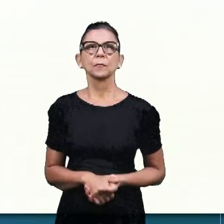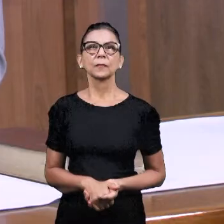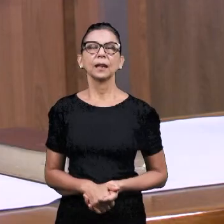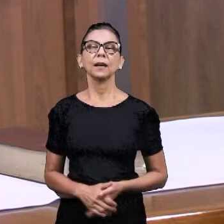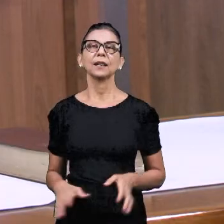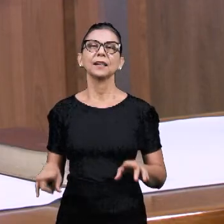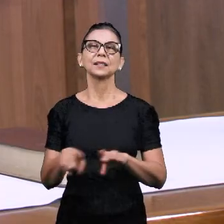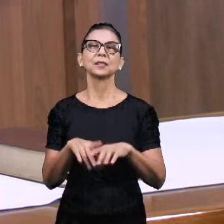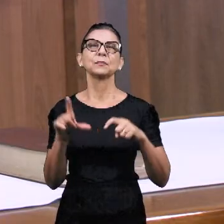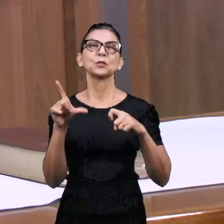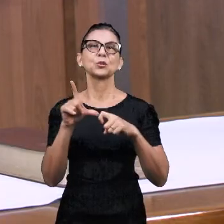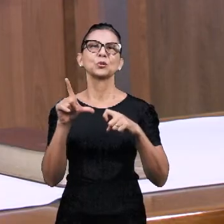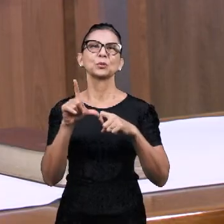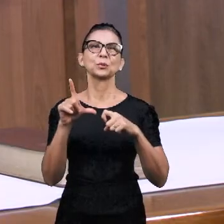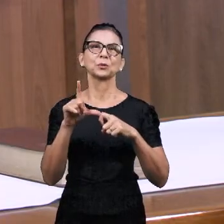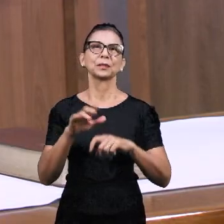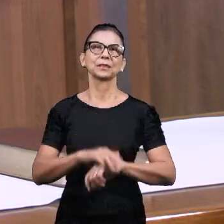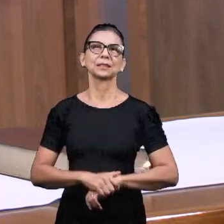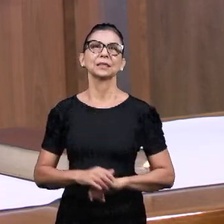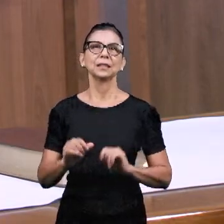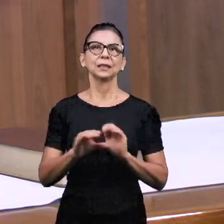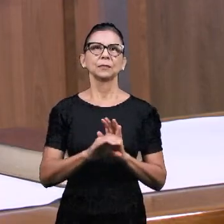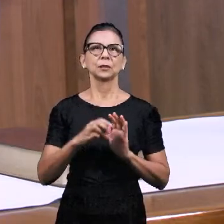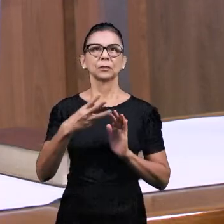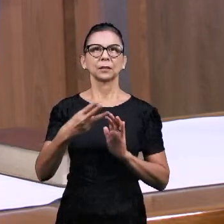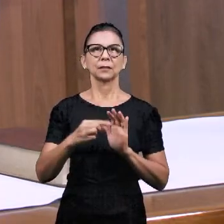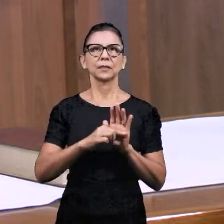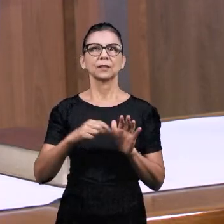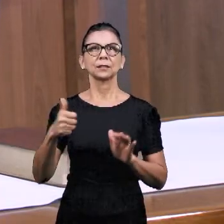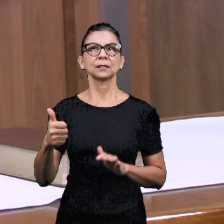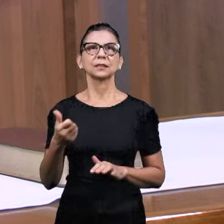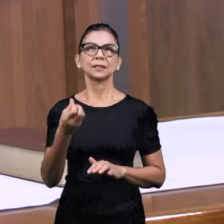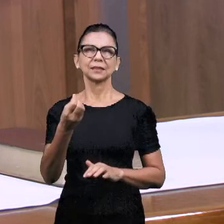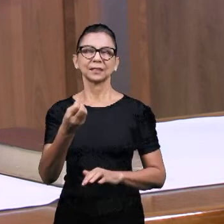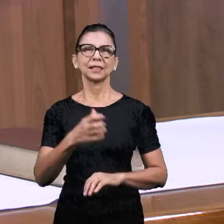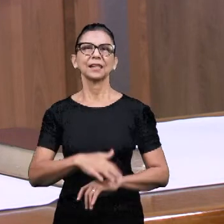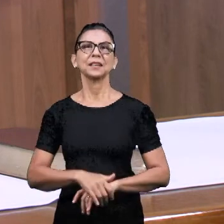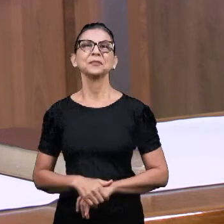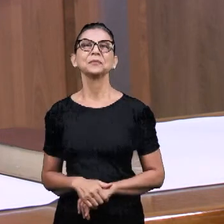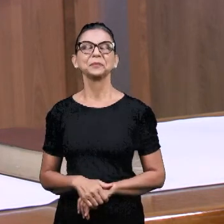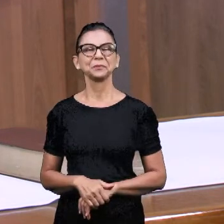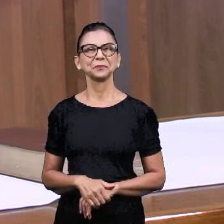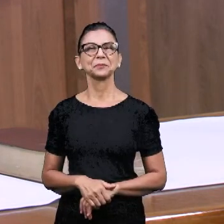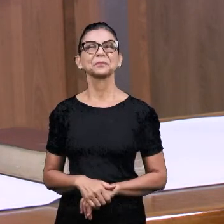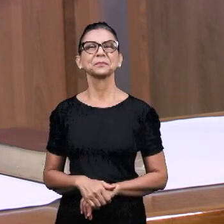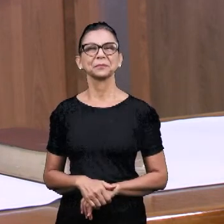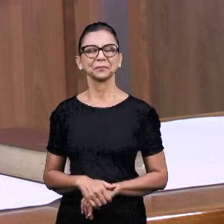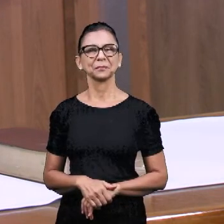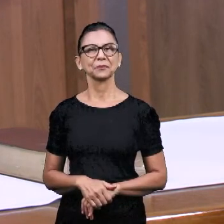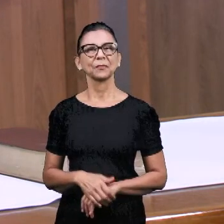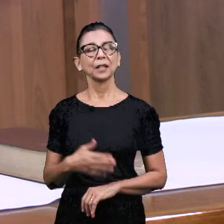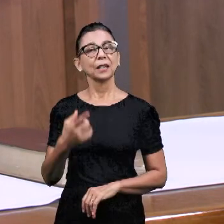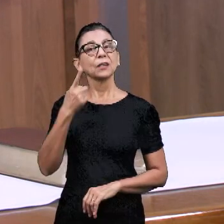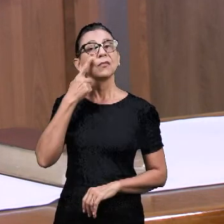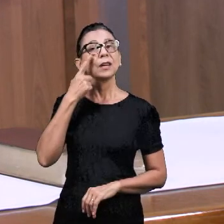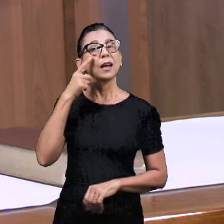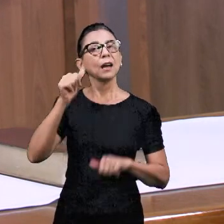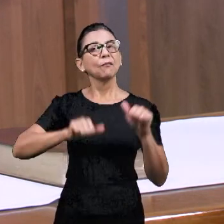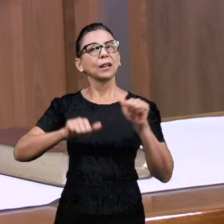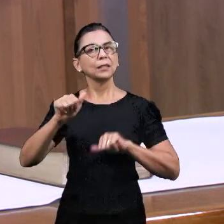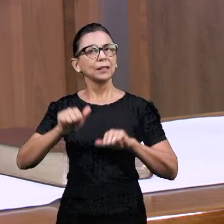professeurs, naturellement, vont diriger les enfants intermédiaires et adolescents à lire ces textes bibliques afin de pouvoir